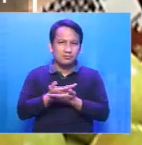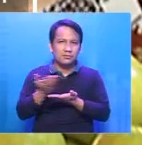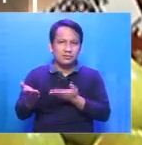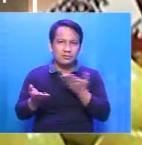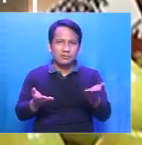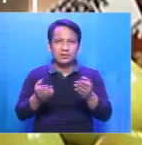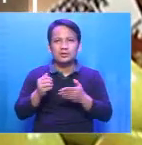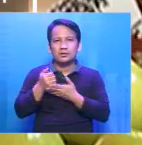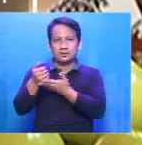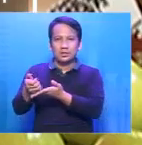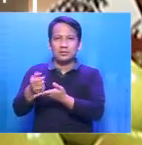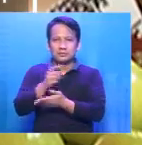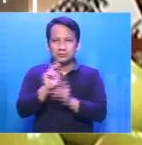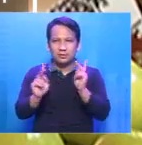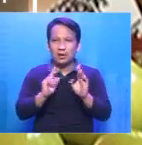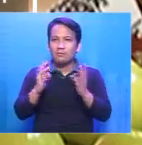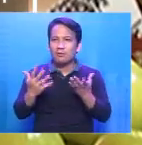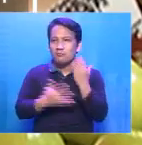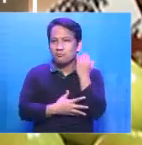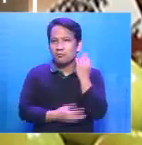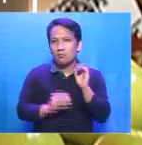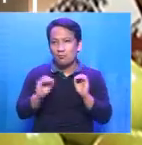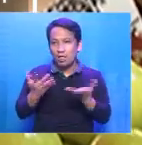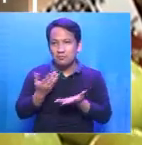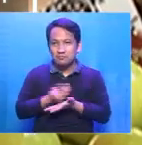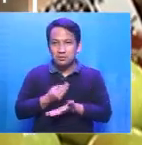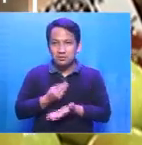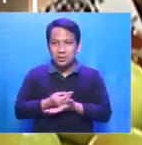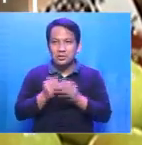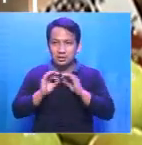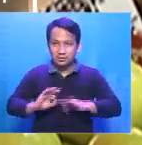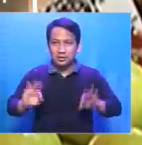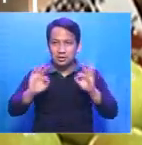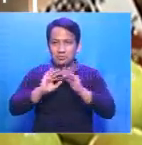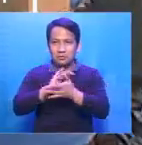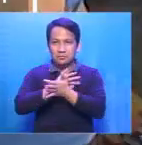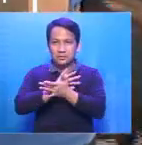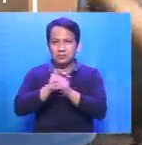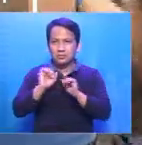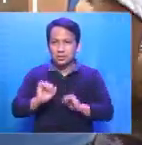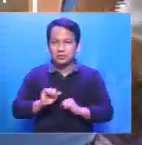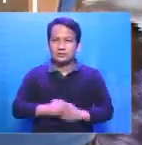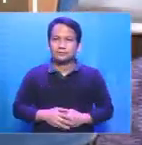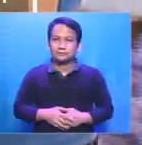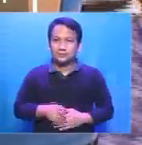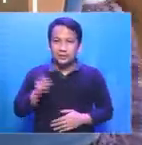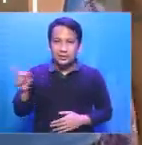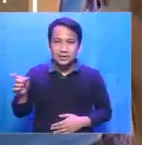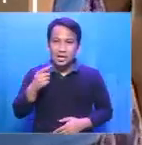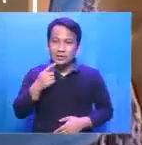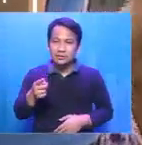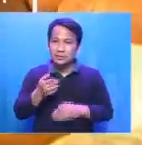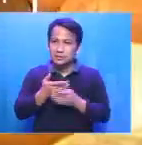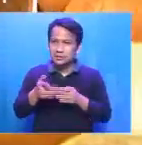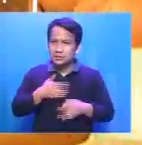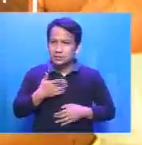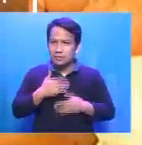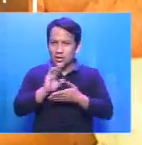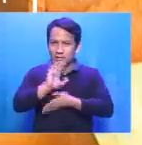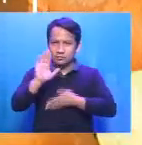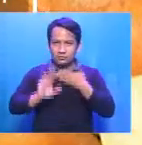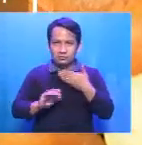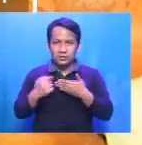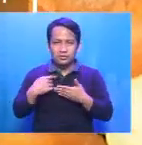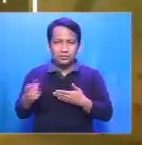para makatulong sa mga tao na talagang wala, as in ganito naman talaga epidemya. Sa ganyang diskarte, nakumpleto ko